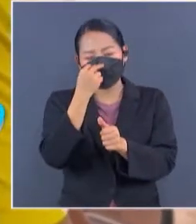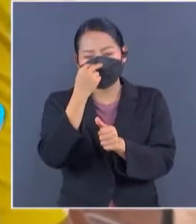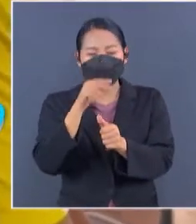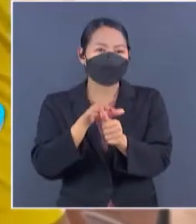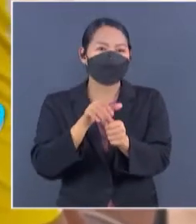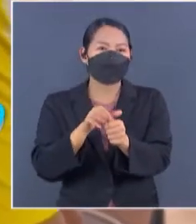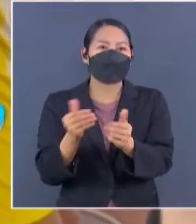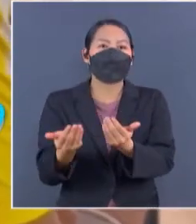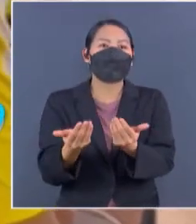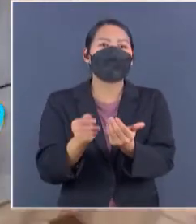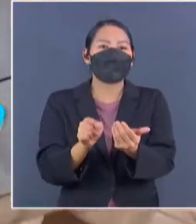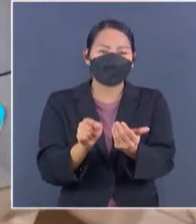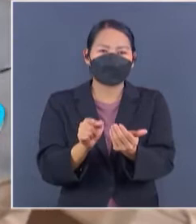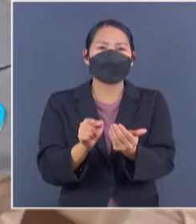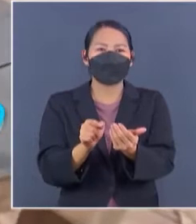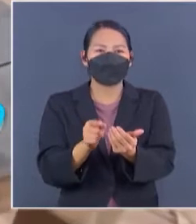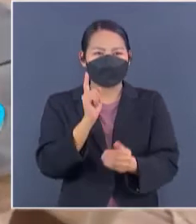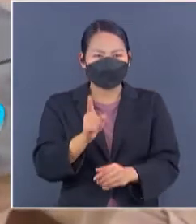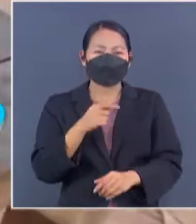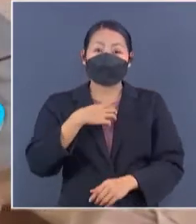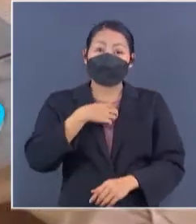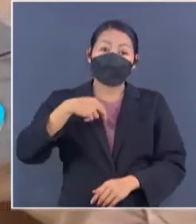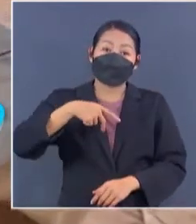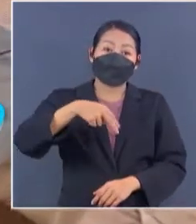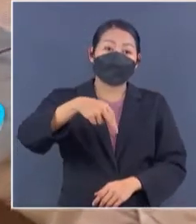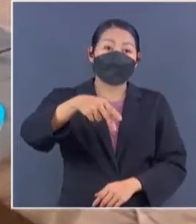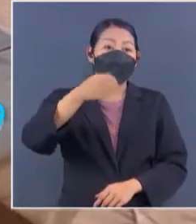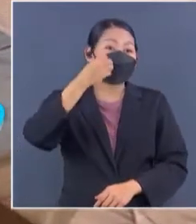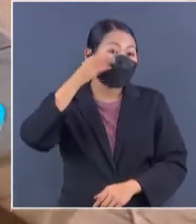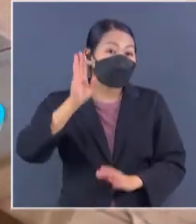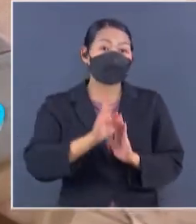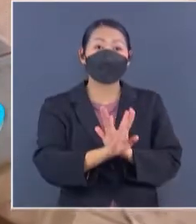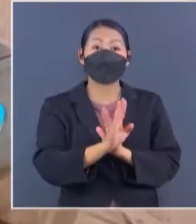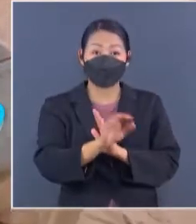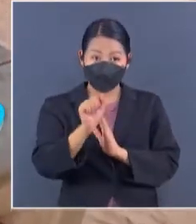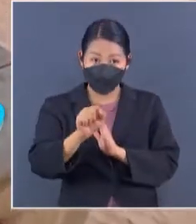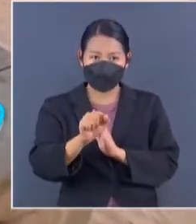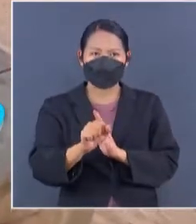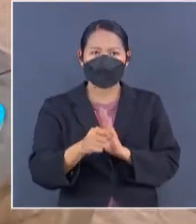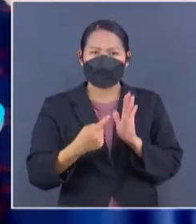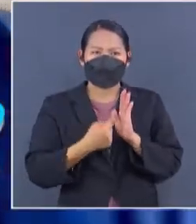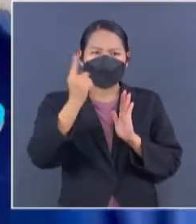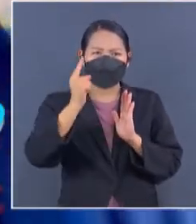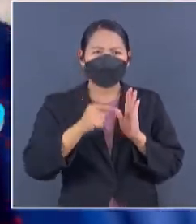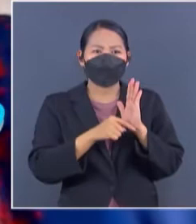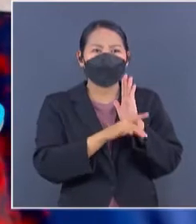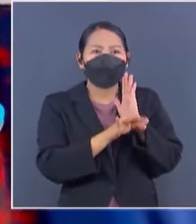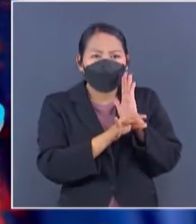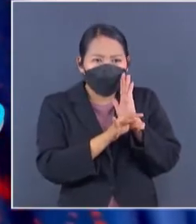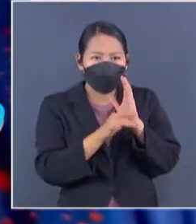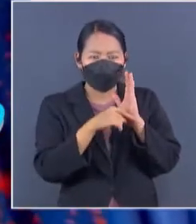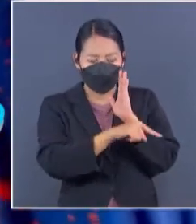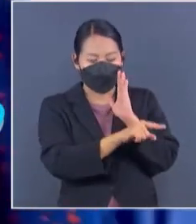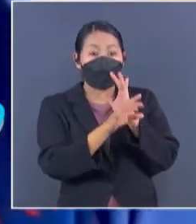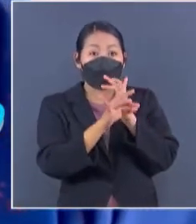างไม่มีเงินสักบาท จะเดินเท้ากลับบ้าน นะและลูกเนี่ยที่เดินเท้ากลับบ้านเนี่ยเดินมาจากระยองนะครับเพราะเนื่องจากว่